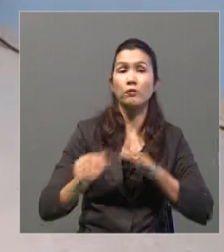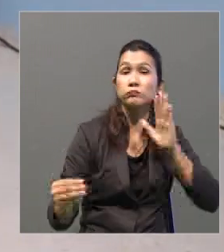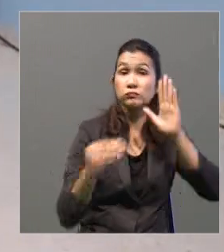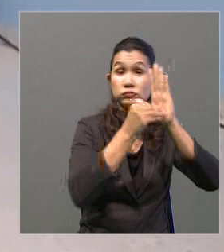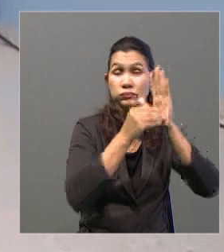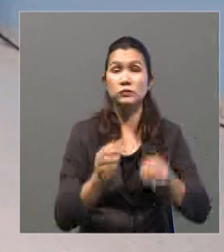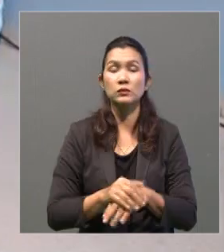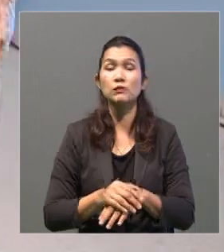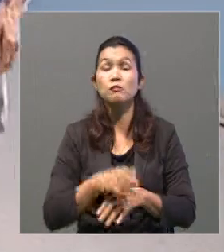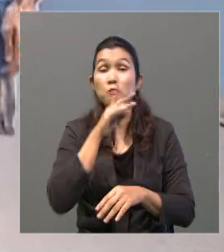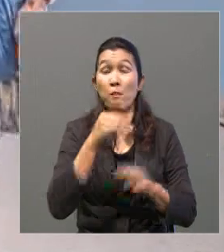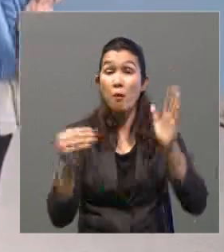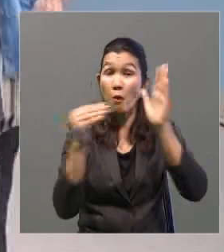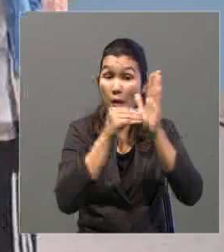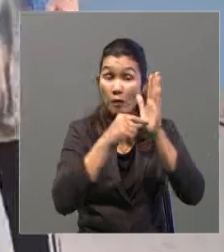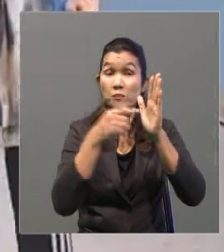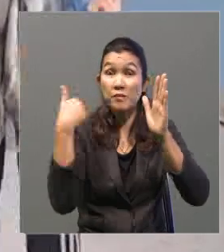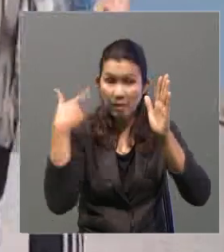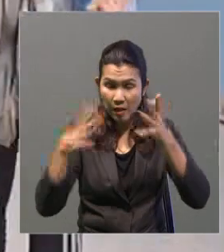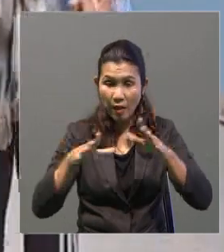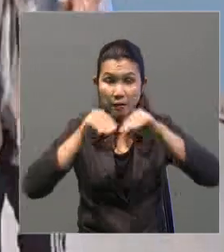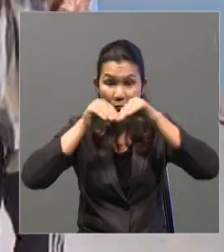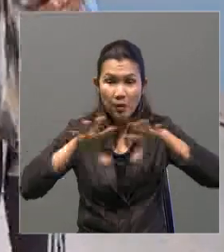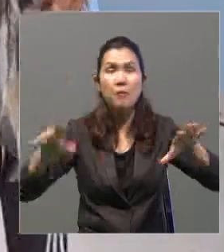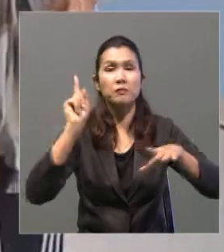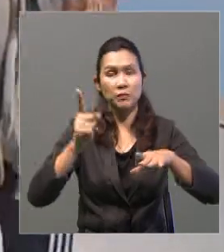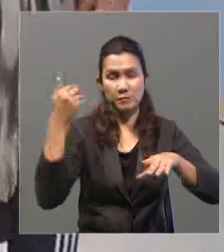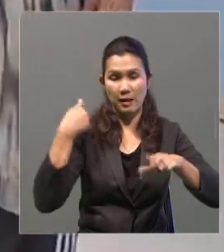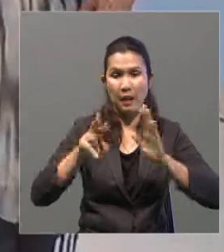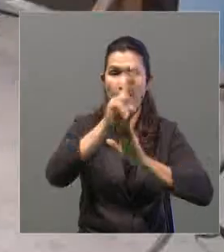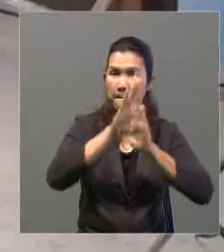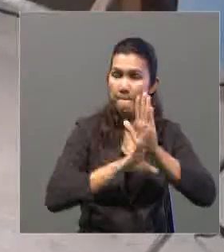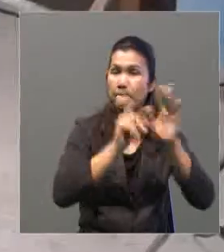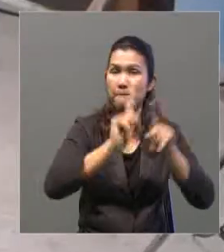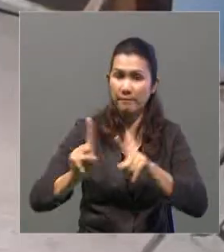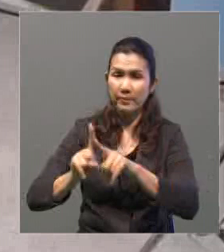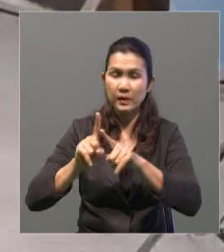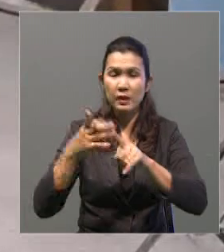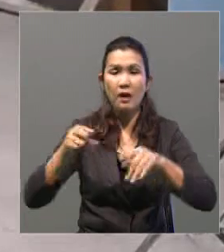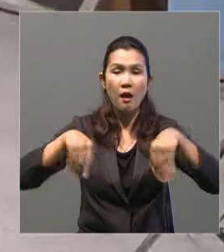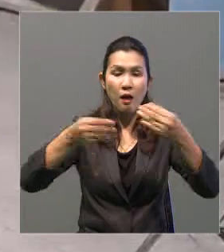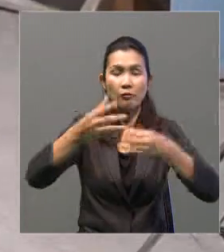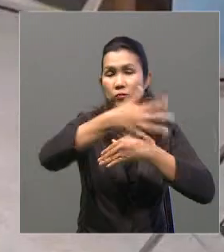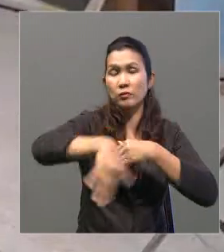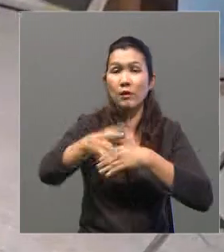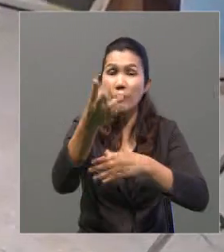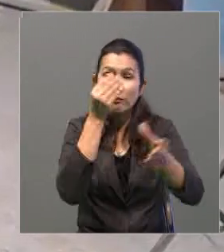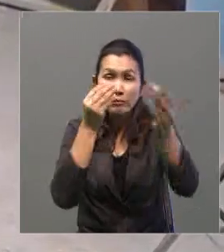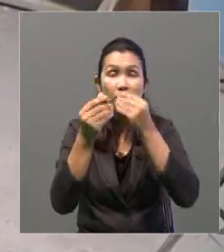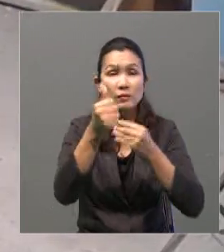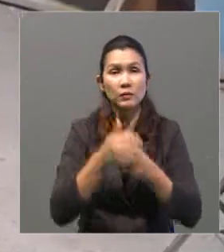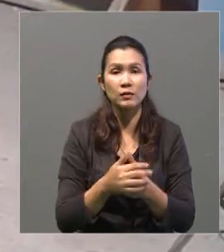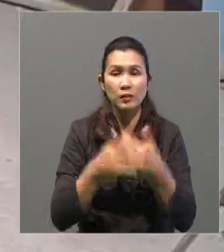ออกมาแล้วเนี่ยกกกตก็จะมีการออกระเบียบต่างๆนั่นเองนะคะแล้วก็มีการเผยแพร่สู่สาธารณะรวมถึง